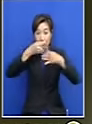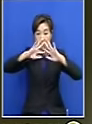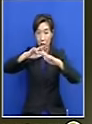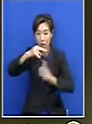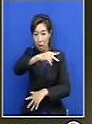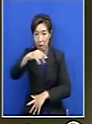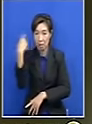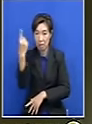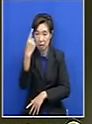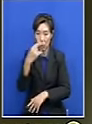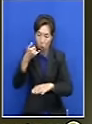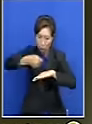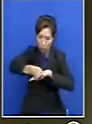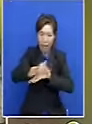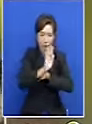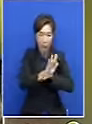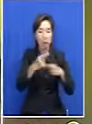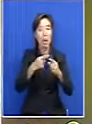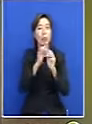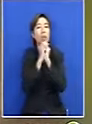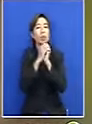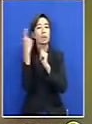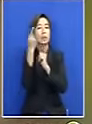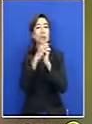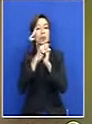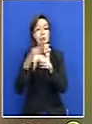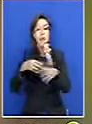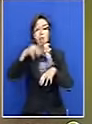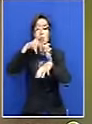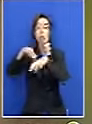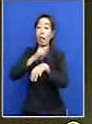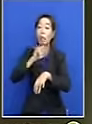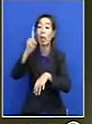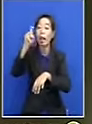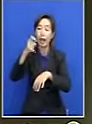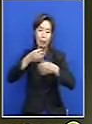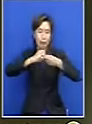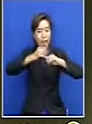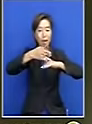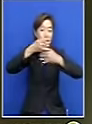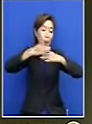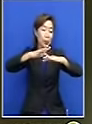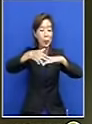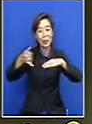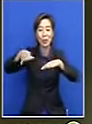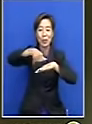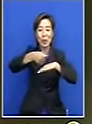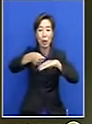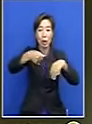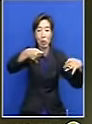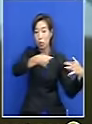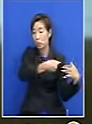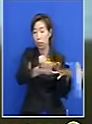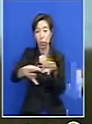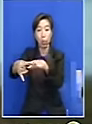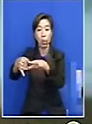ครับแต่ปรากฏว่านักท่องเที่ยวจีนครับข้ามไปเล่นน้ำยังเกาะไม่ก็เลยเล่นน้ำหน้าชายหาดและทำให้ถูกคลื่นซัดนะครับเจ้าหน้า